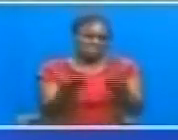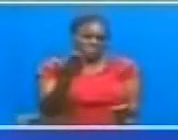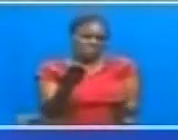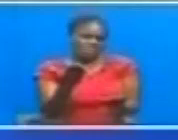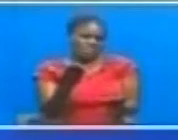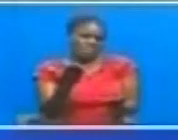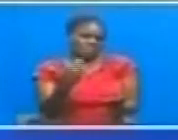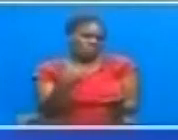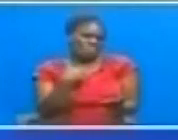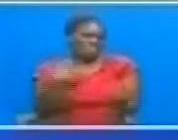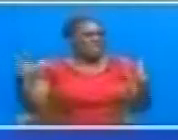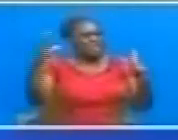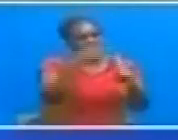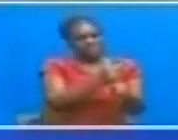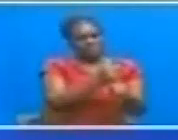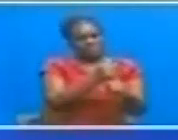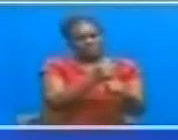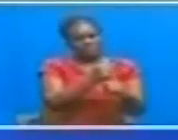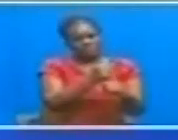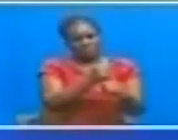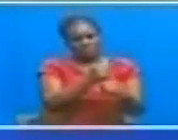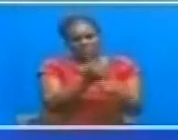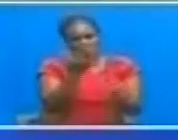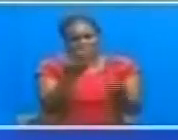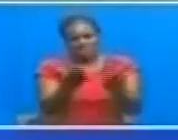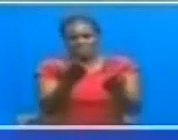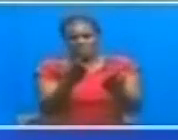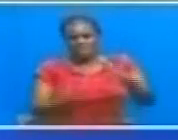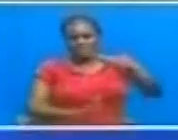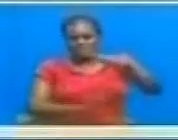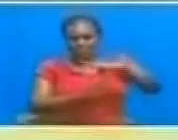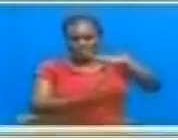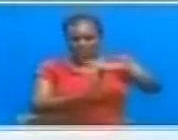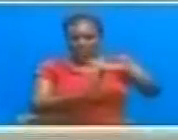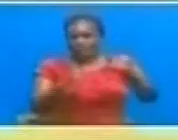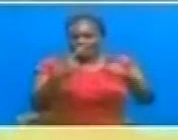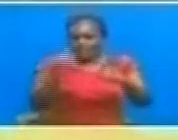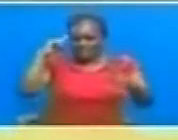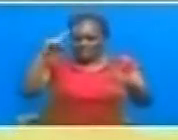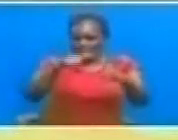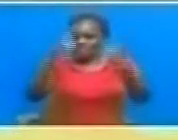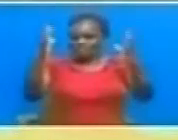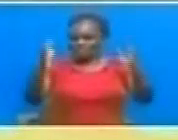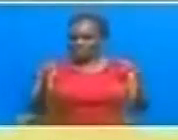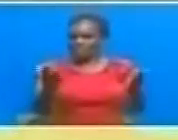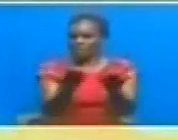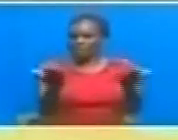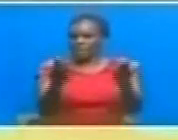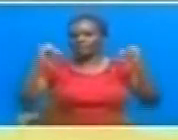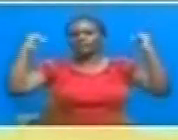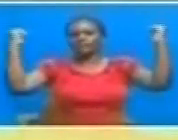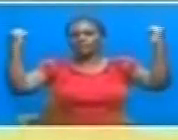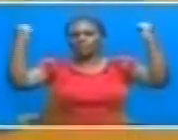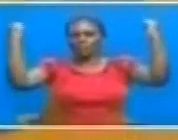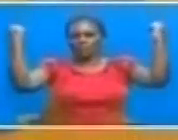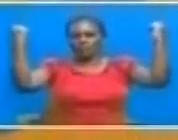I'm able to do 89, 88, I know maybe I will be in the podium. But my main target is to be the world champion.